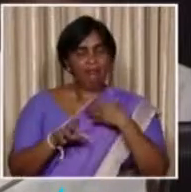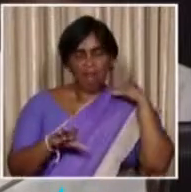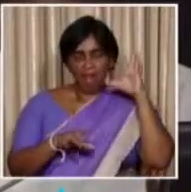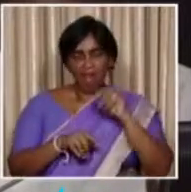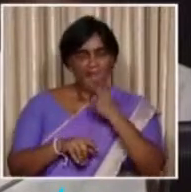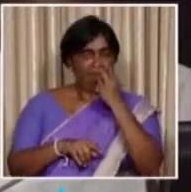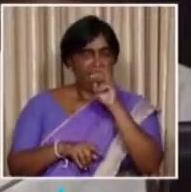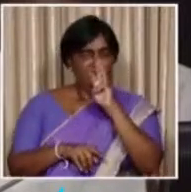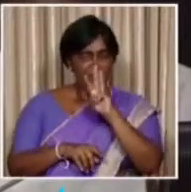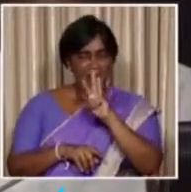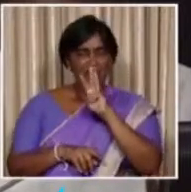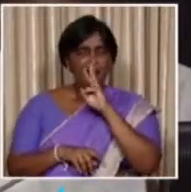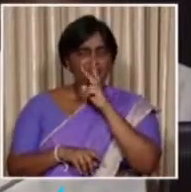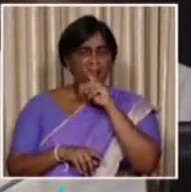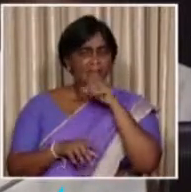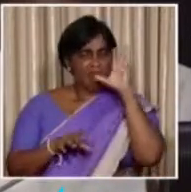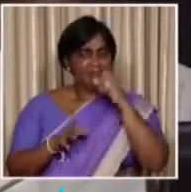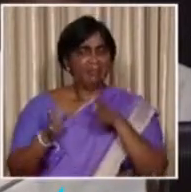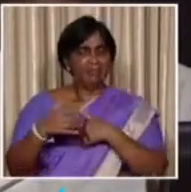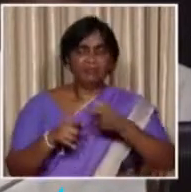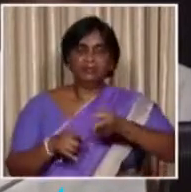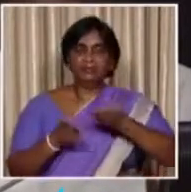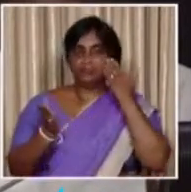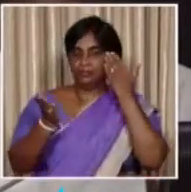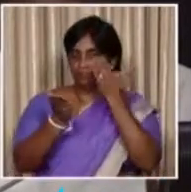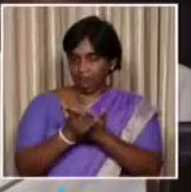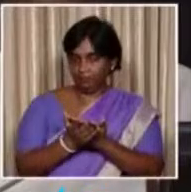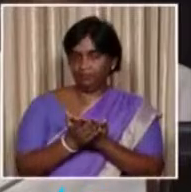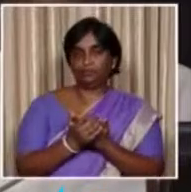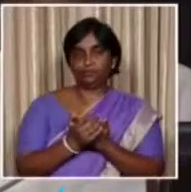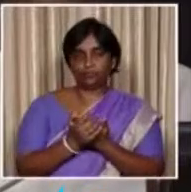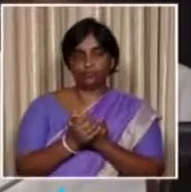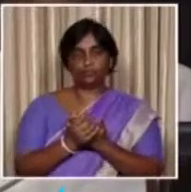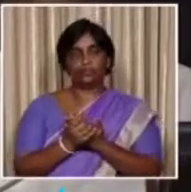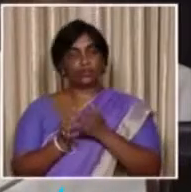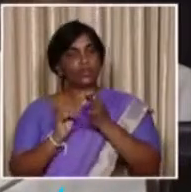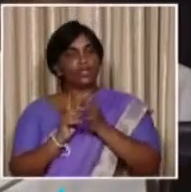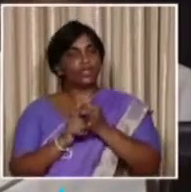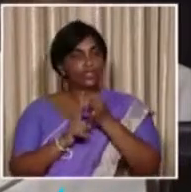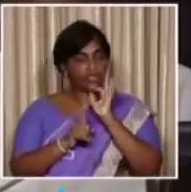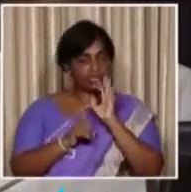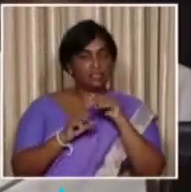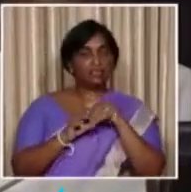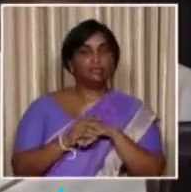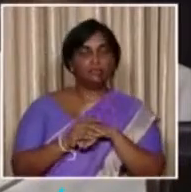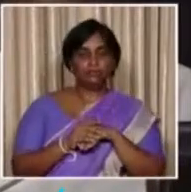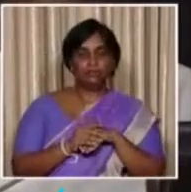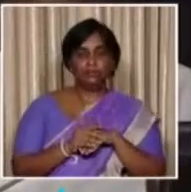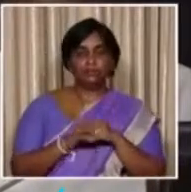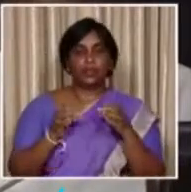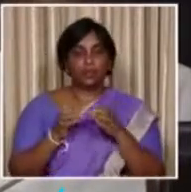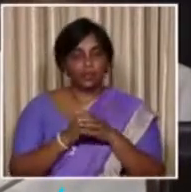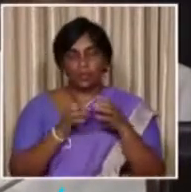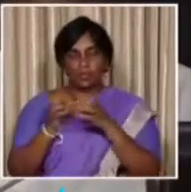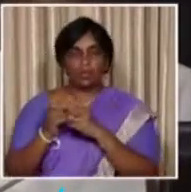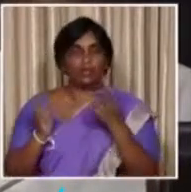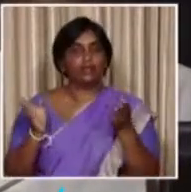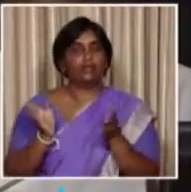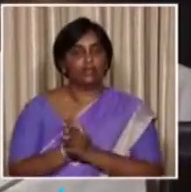ගෙනාවා 2003 දී. ජනරාල කැබිනට් මණ්ඩලයට මම ඉදිරිපත් කරාම ජනාධිපතිතුමා හිටියේ අපේ පක්ෂ දෙකම